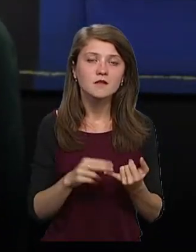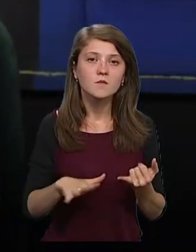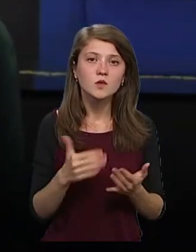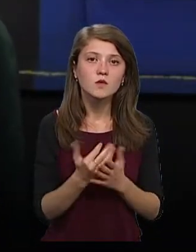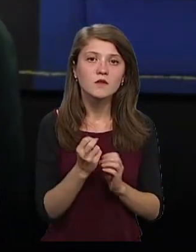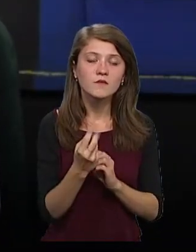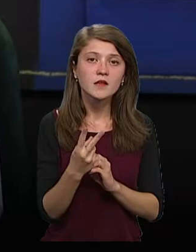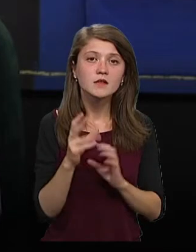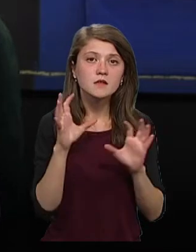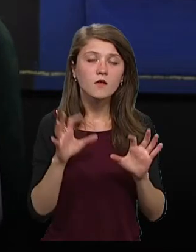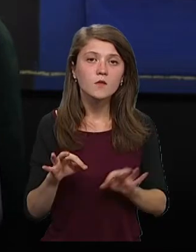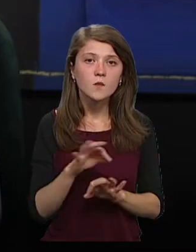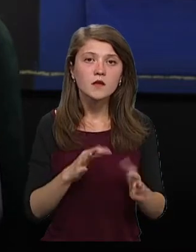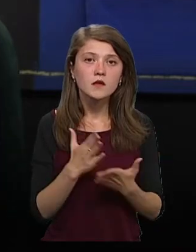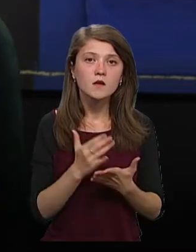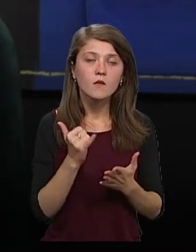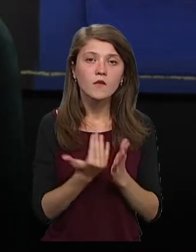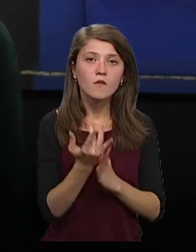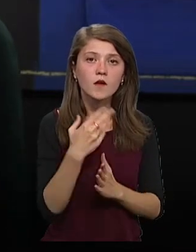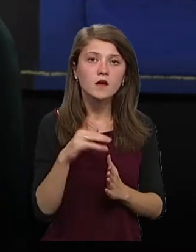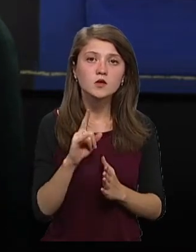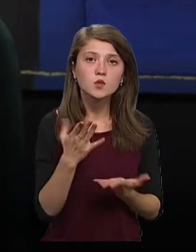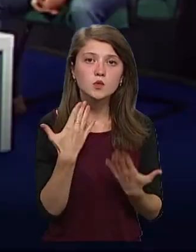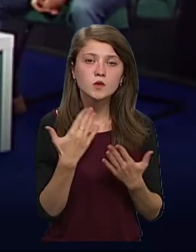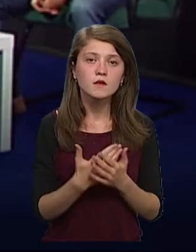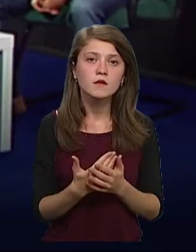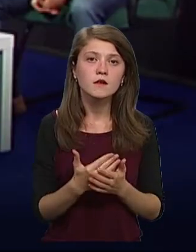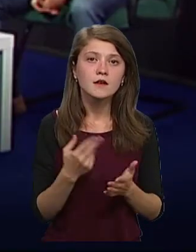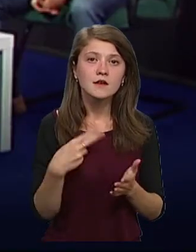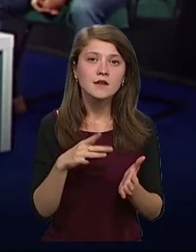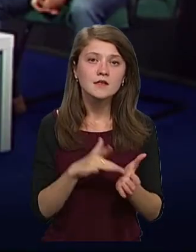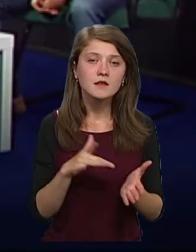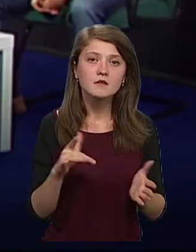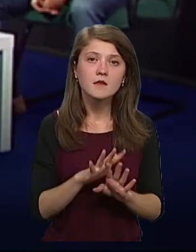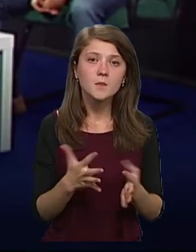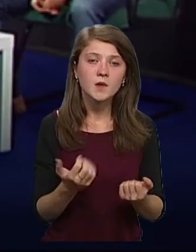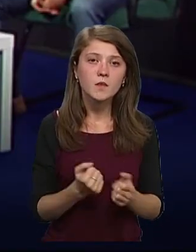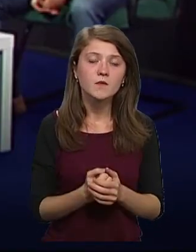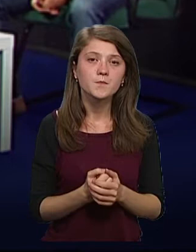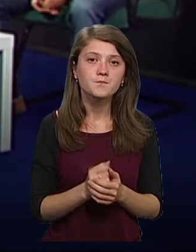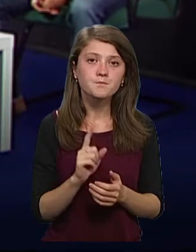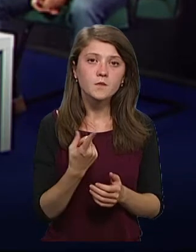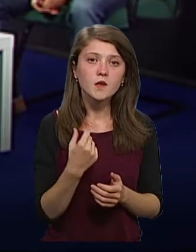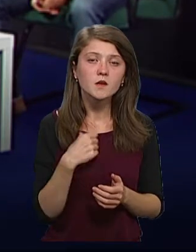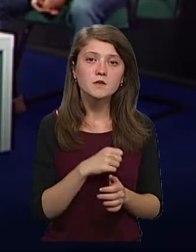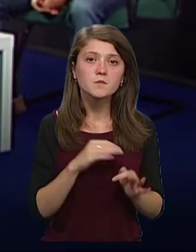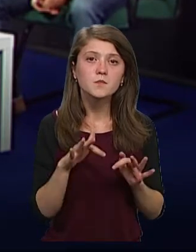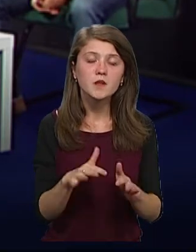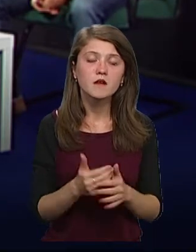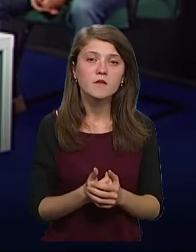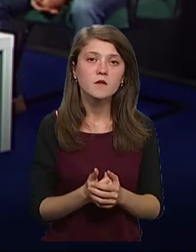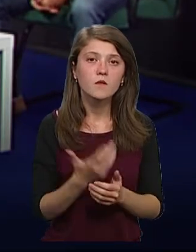мінімум, законопроєктів знаходяться в Верховній Раді. То, що стосується децентралізації, не приймаються. Перша справа, от коли почне